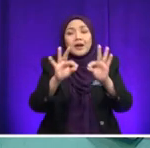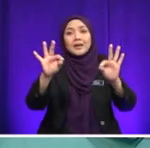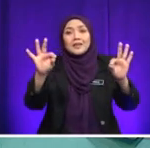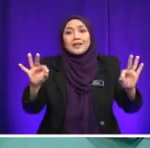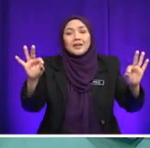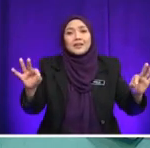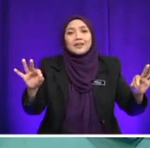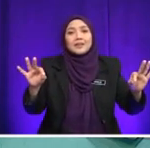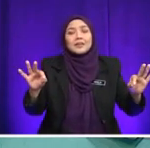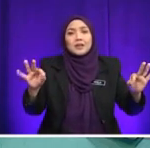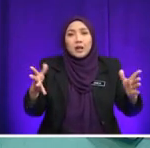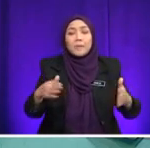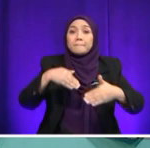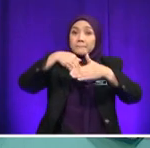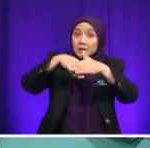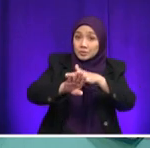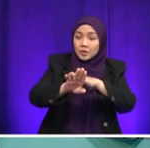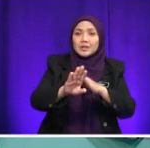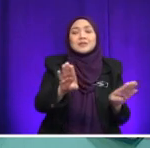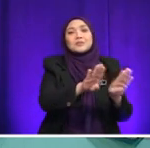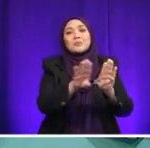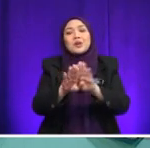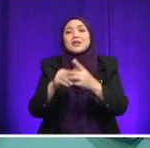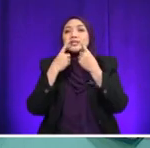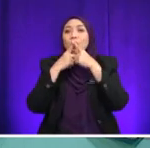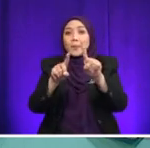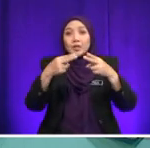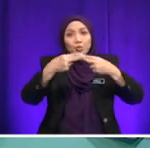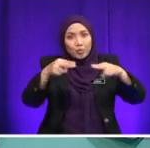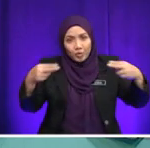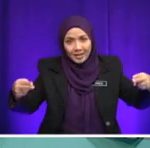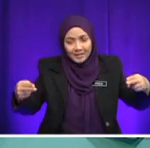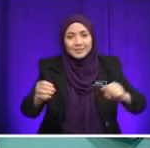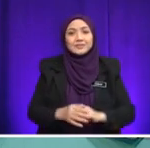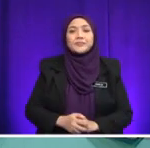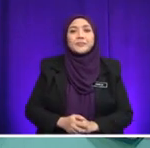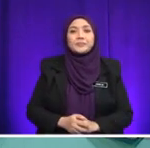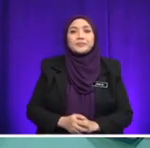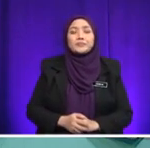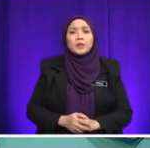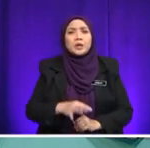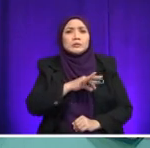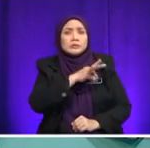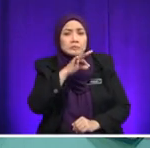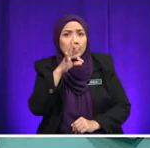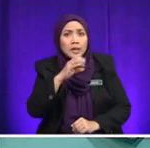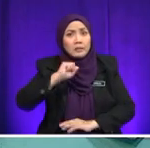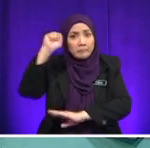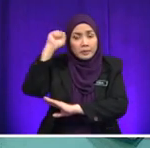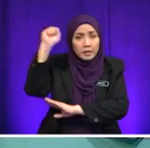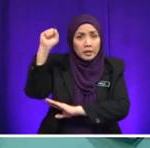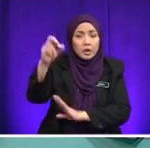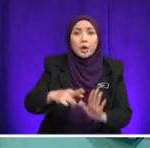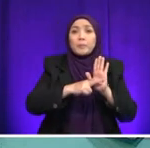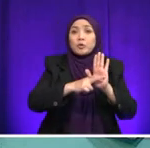pedatime yang saya masukkan sebagai jawaban uraian hal ini demikian karena semangat Patriotisme merujuk